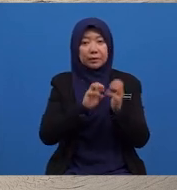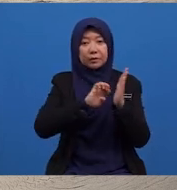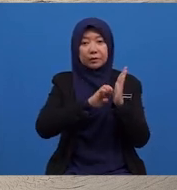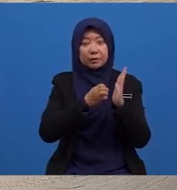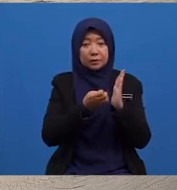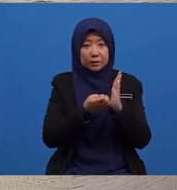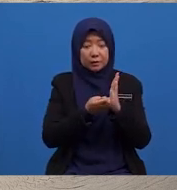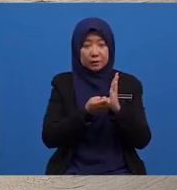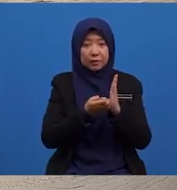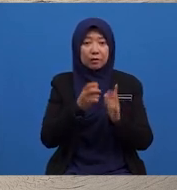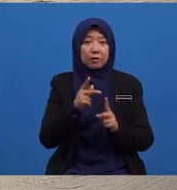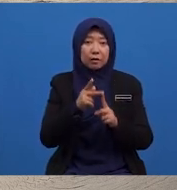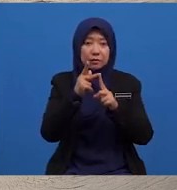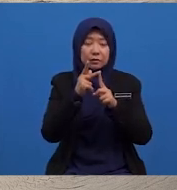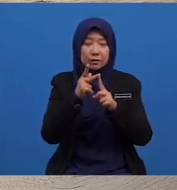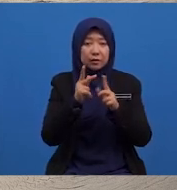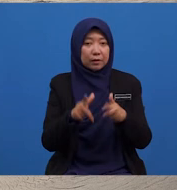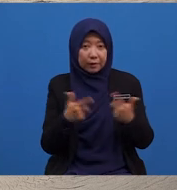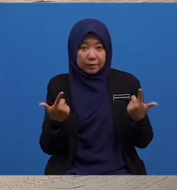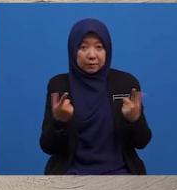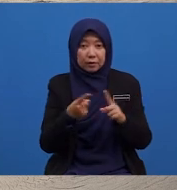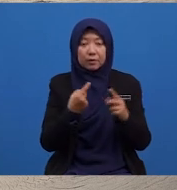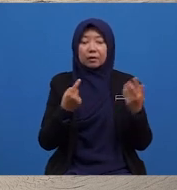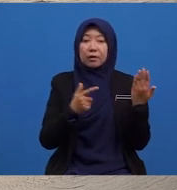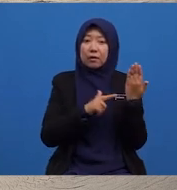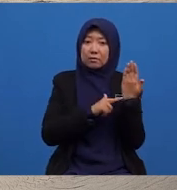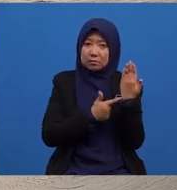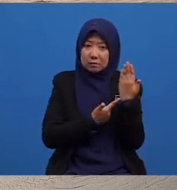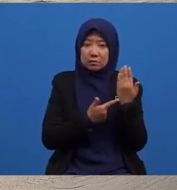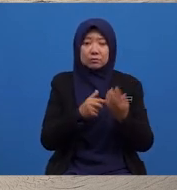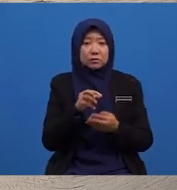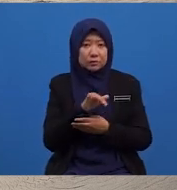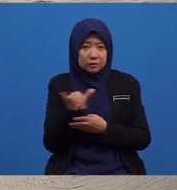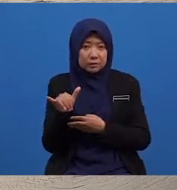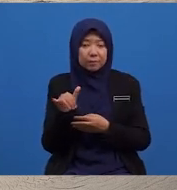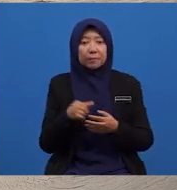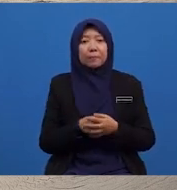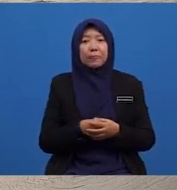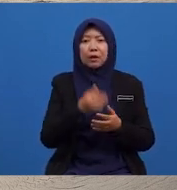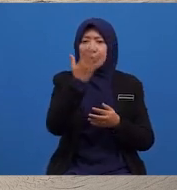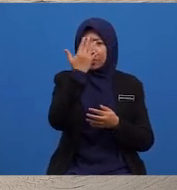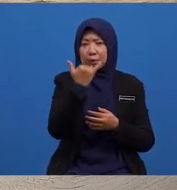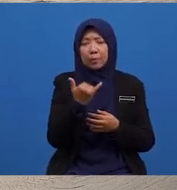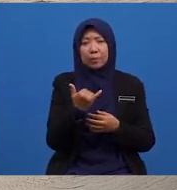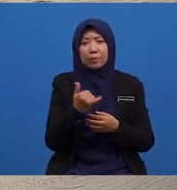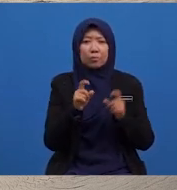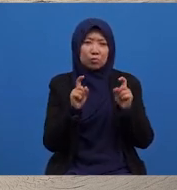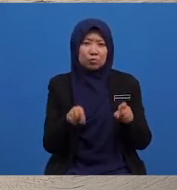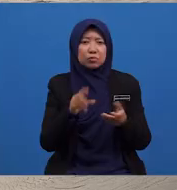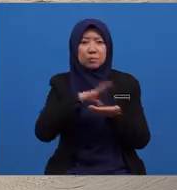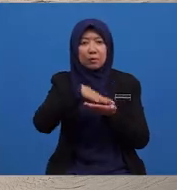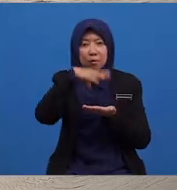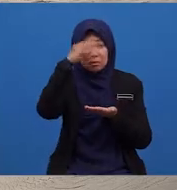khas dan berlainan daripada yang asalnya. Mengapakah murid-murid perlu